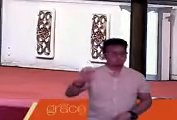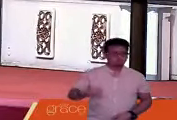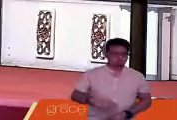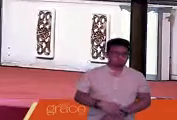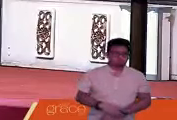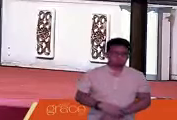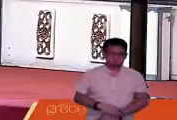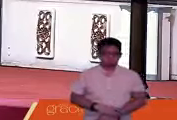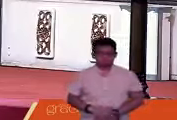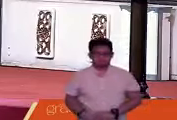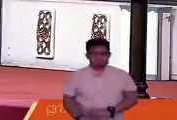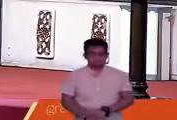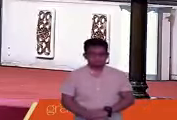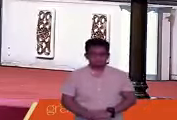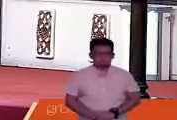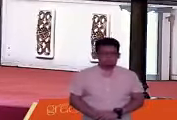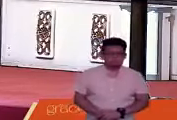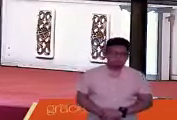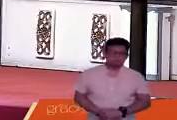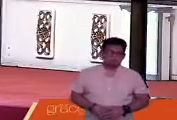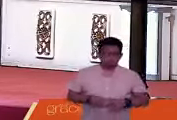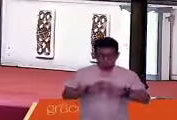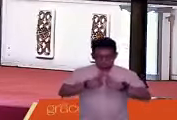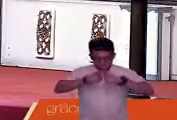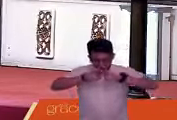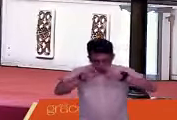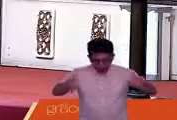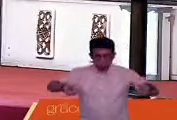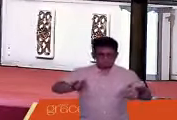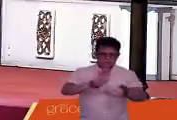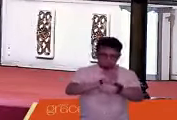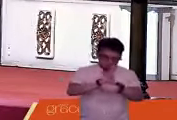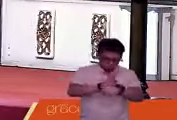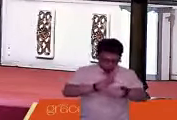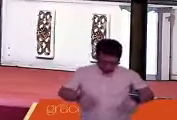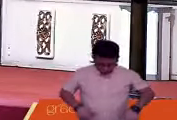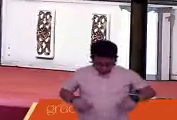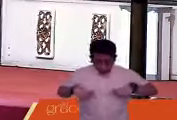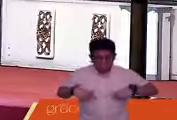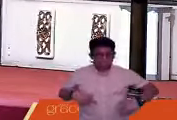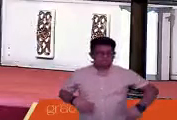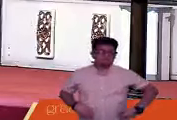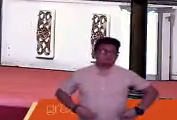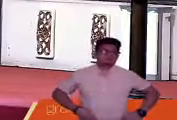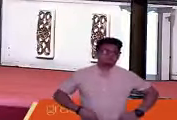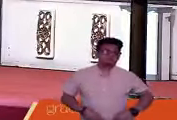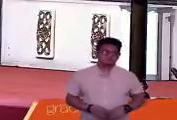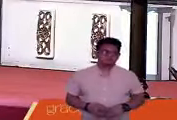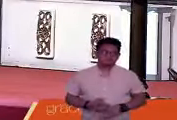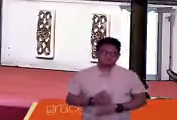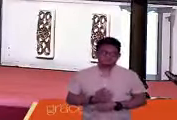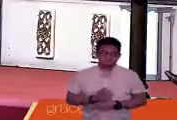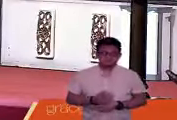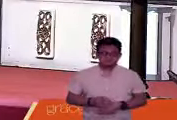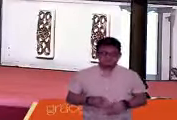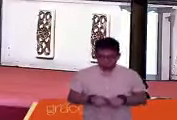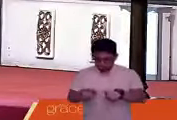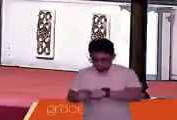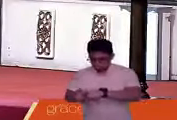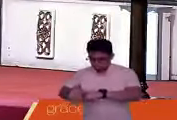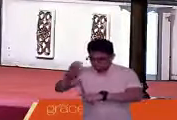mga kaigsoonan, perting bisiya sa ilang trabaho. Oh, mayo pa ko. Bisan di ko